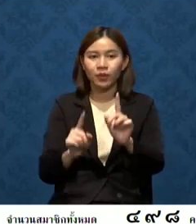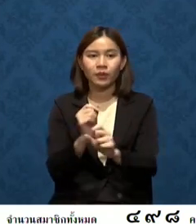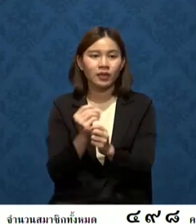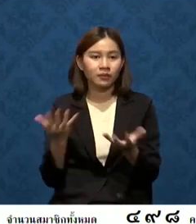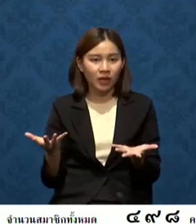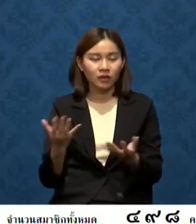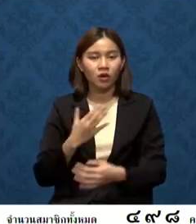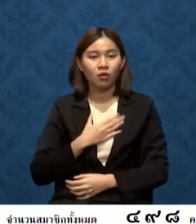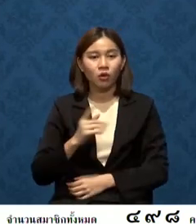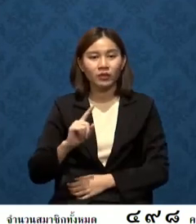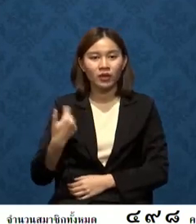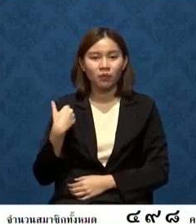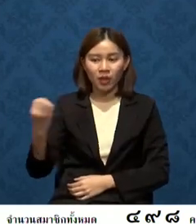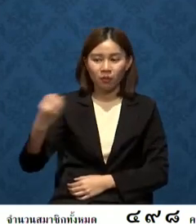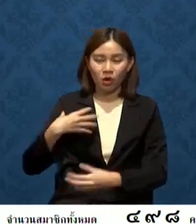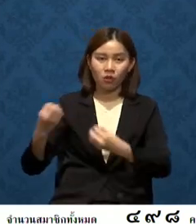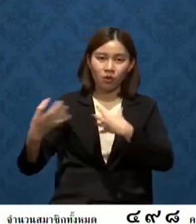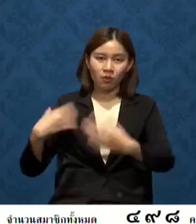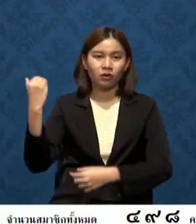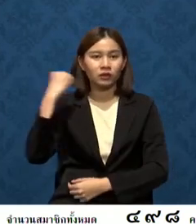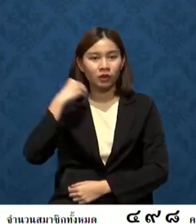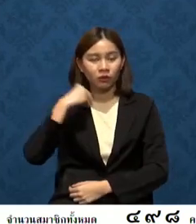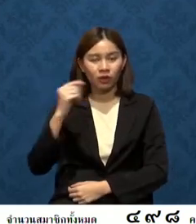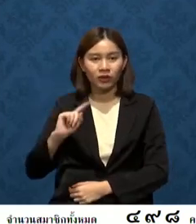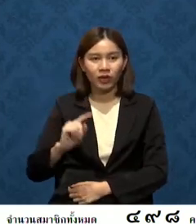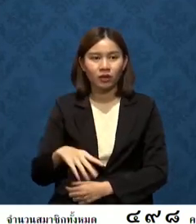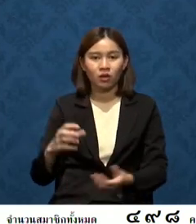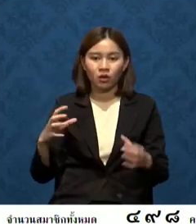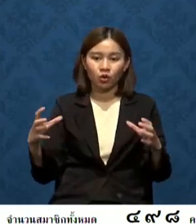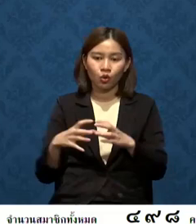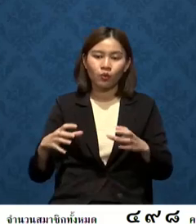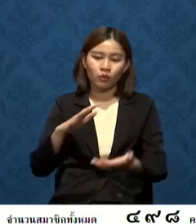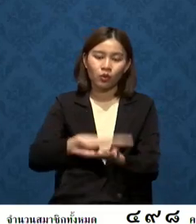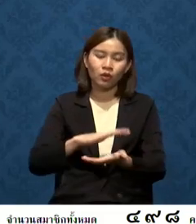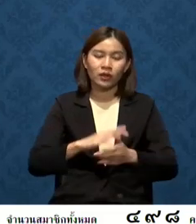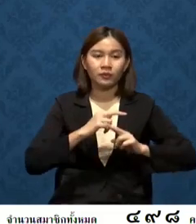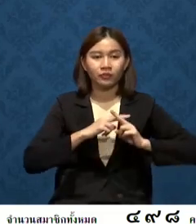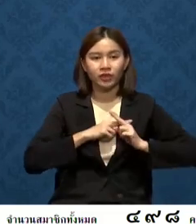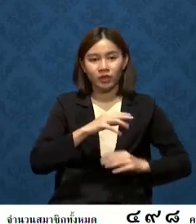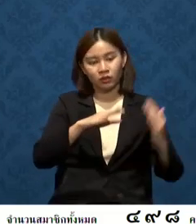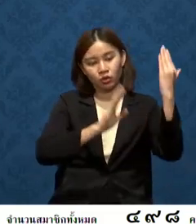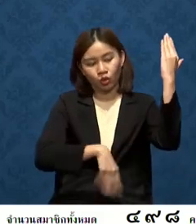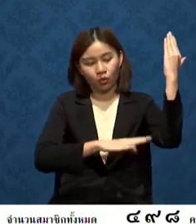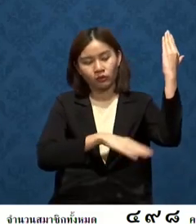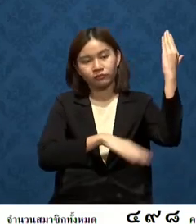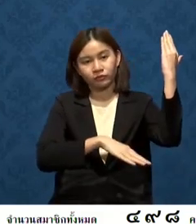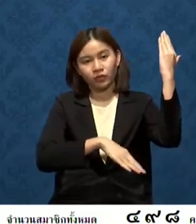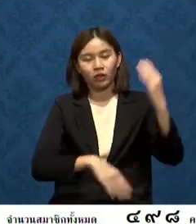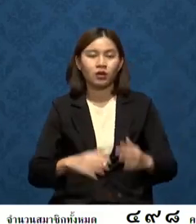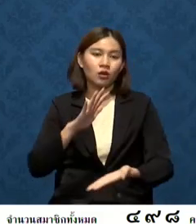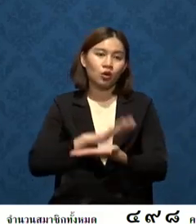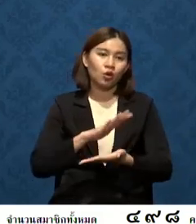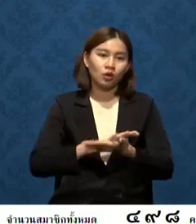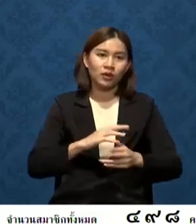สิ่งที่ผมได้รับการร้องเรียนมากที่สุดคือกลุ่มโรงเรียนเอกชนในภาคใต้โดยเฉพาะโรงเรียนเอกชน